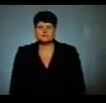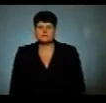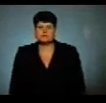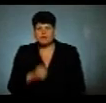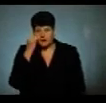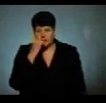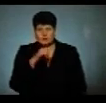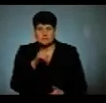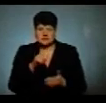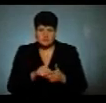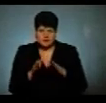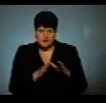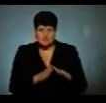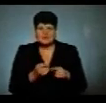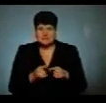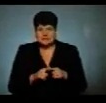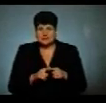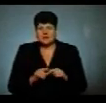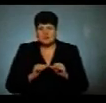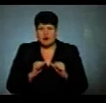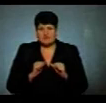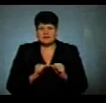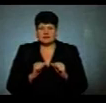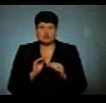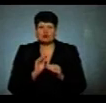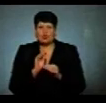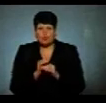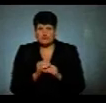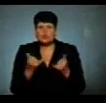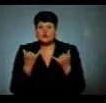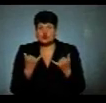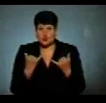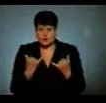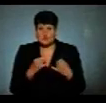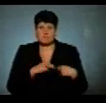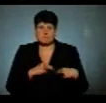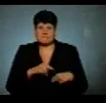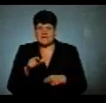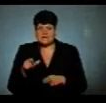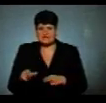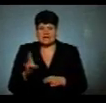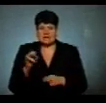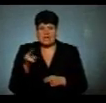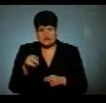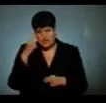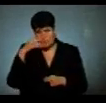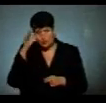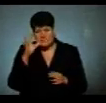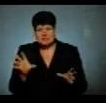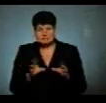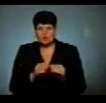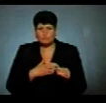Дякую за ваше запитання. Попередньо на це намагався тільки що дати відповідь, але ще можу доповнити. Сьогодні працівники Нацполіції спільно з